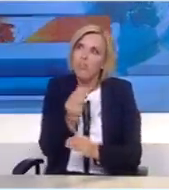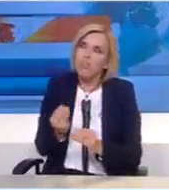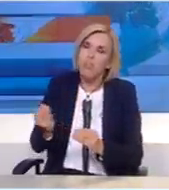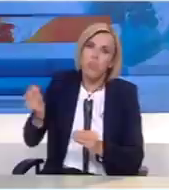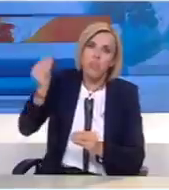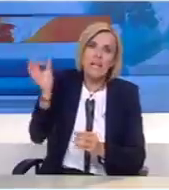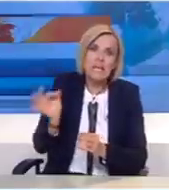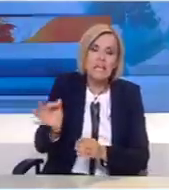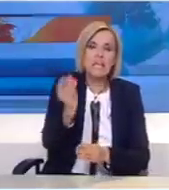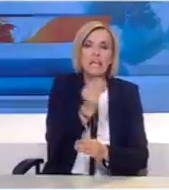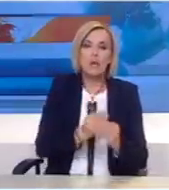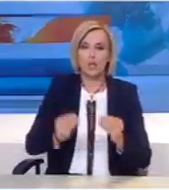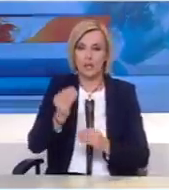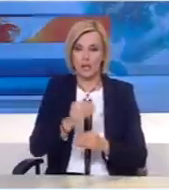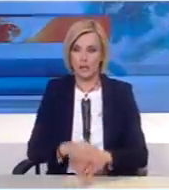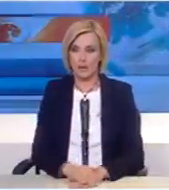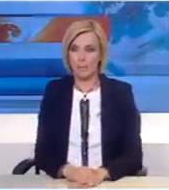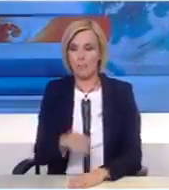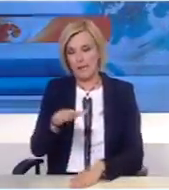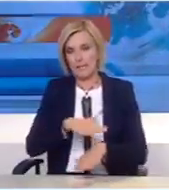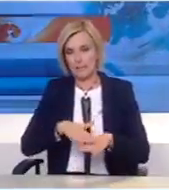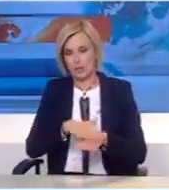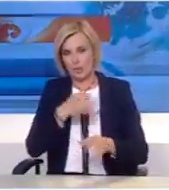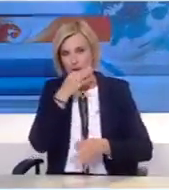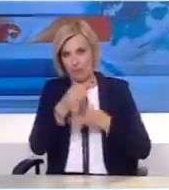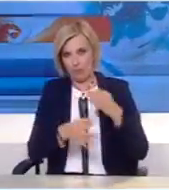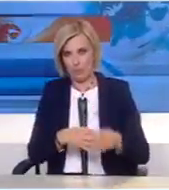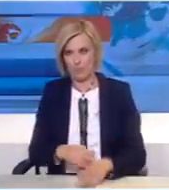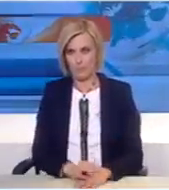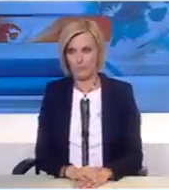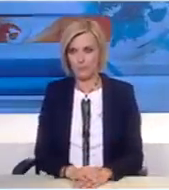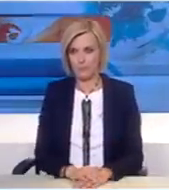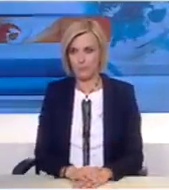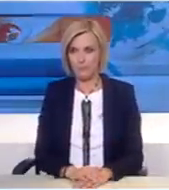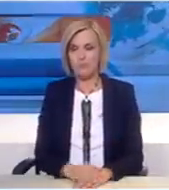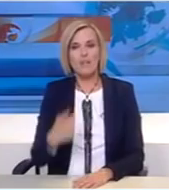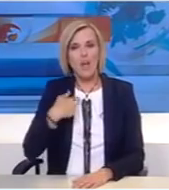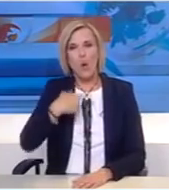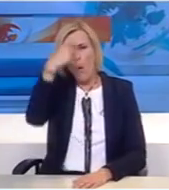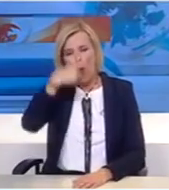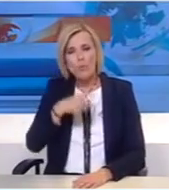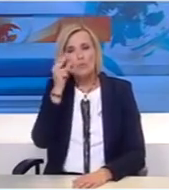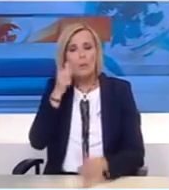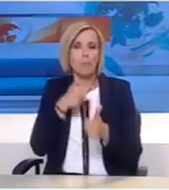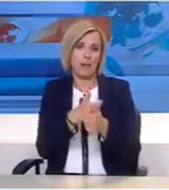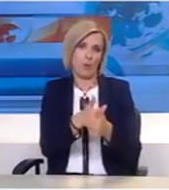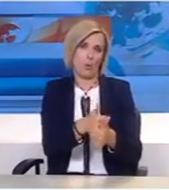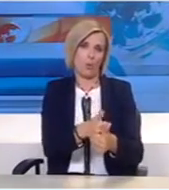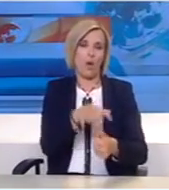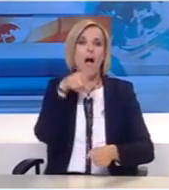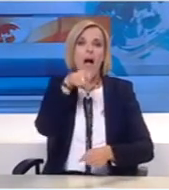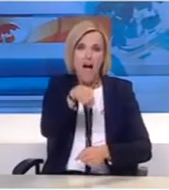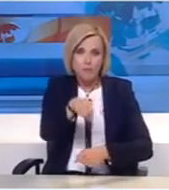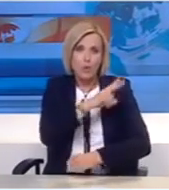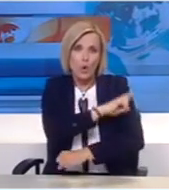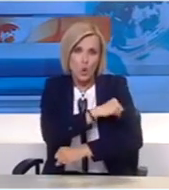πίσω? Συγγνώμη, να κάνω μια αναφορά. Επειδή το παρακολουθώ αυτό, από χθες η κλινική έχει